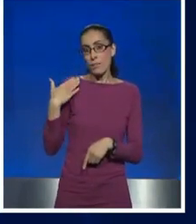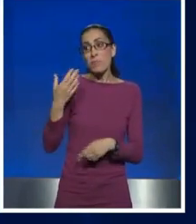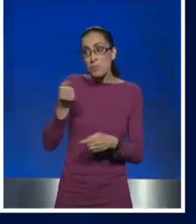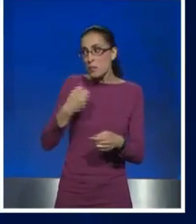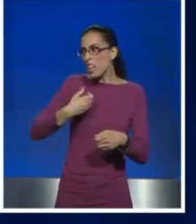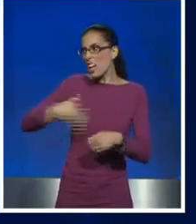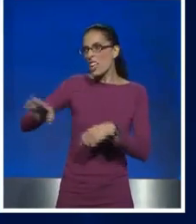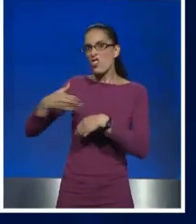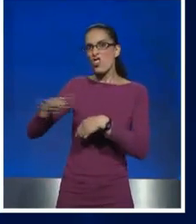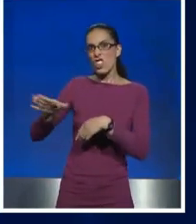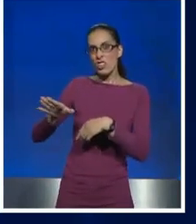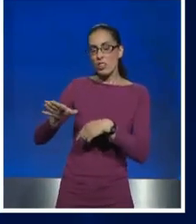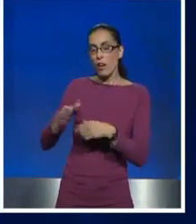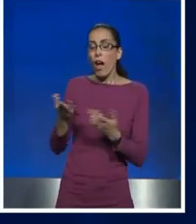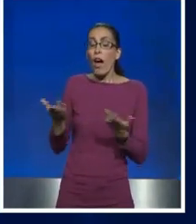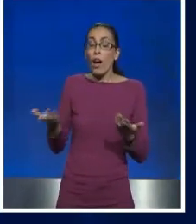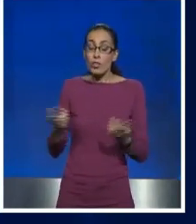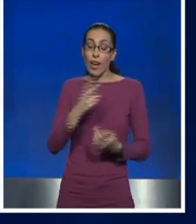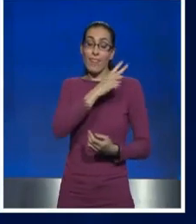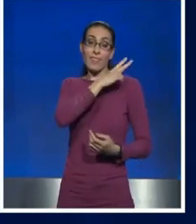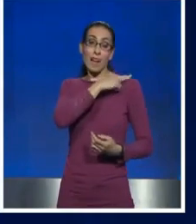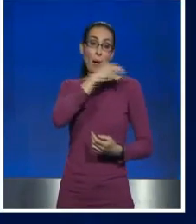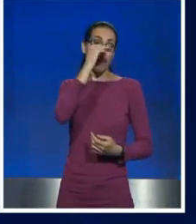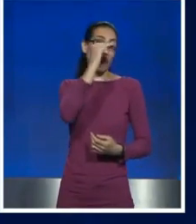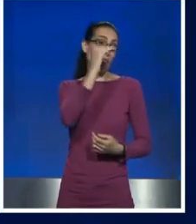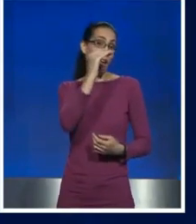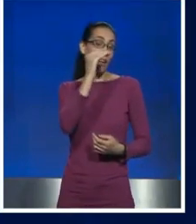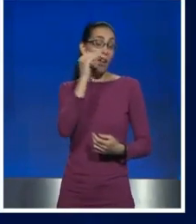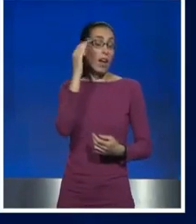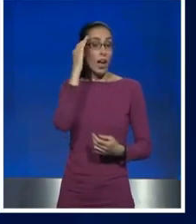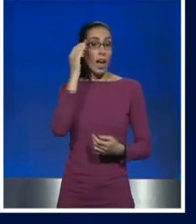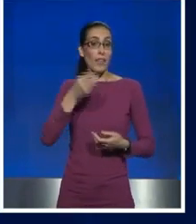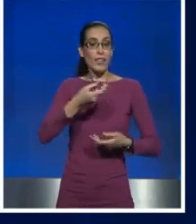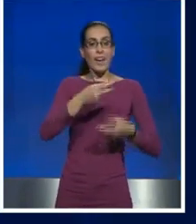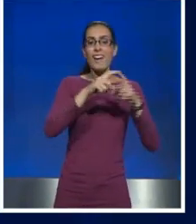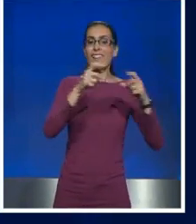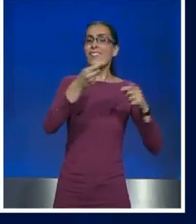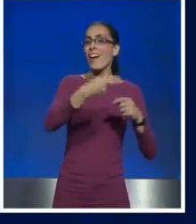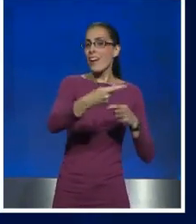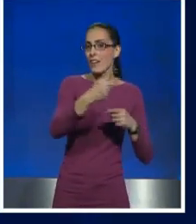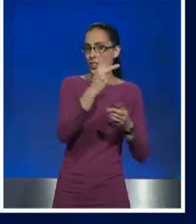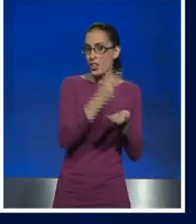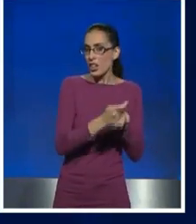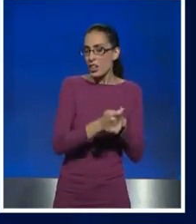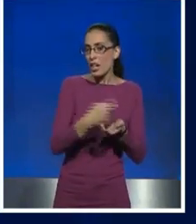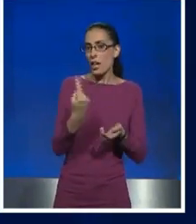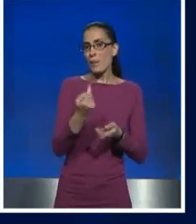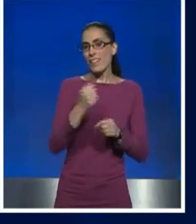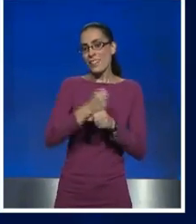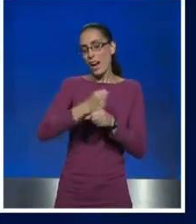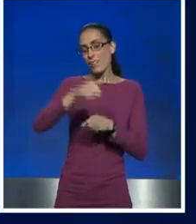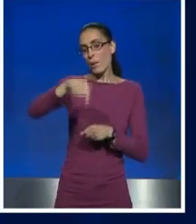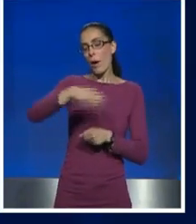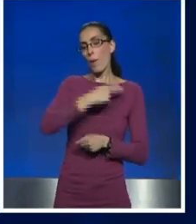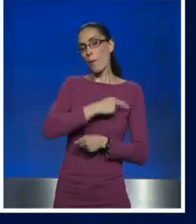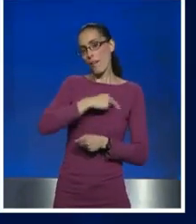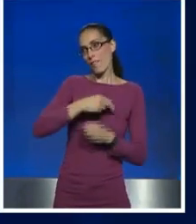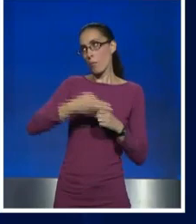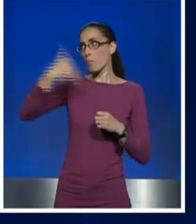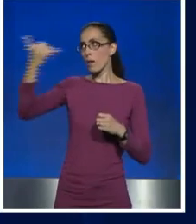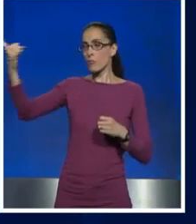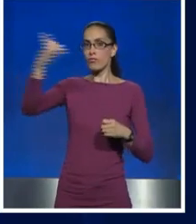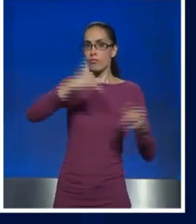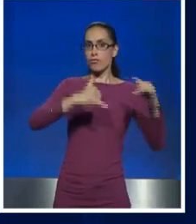l-barra. Għax issa s-sejt qed jikri minn flok lil dawn il-barranin ħaddiema. U jippakkjhom bħal